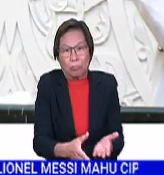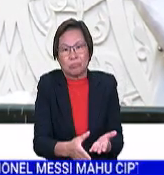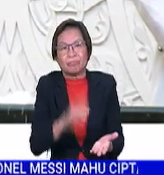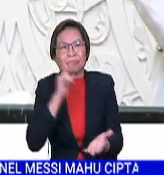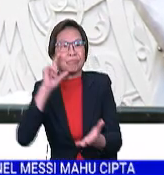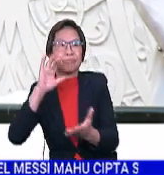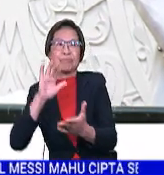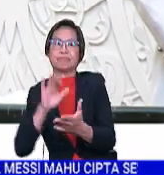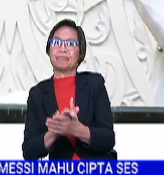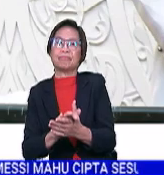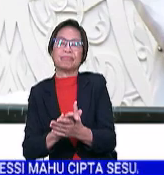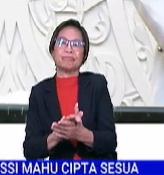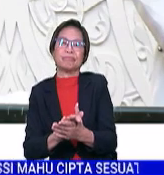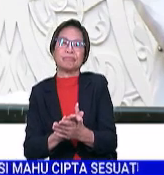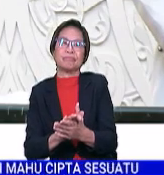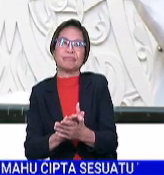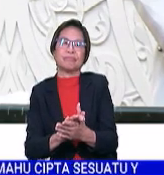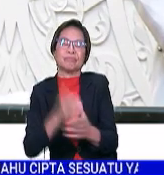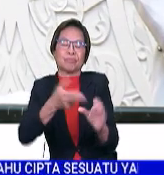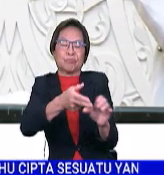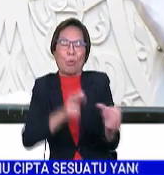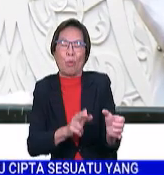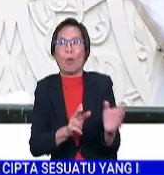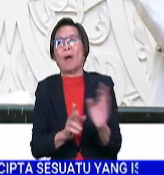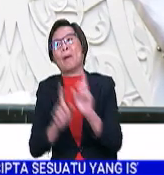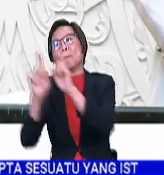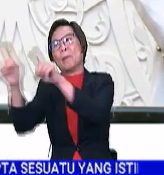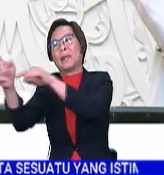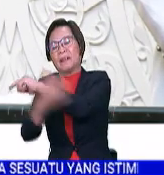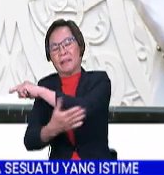keyakinan dan pergi ke negara